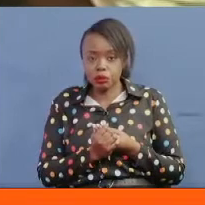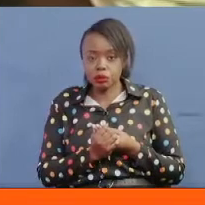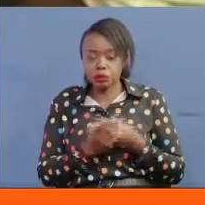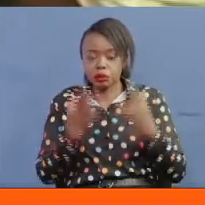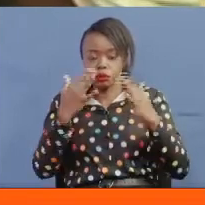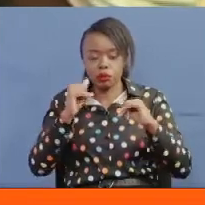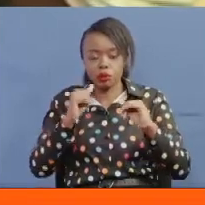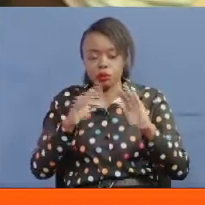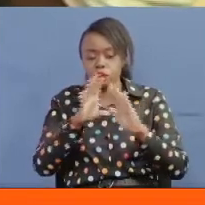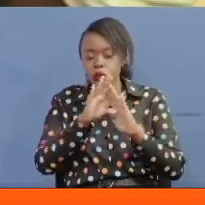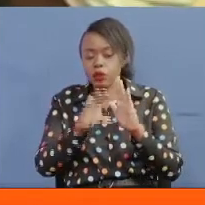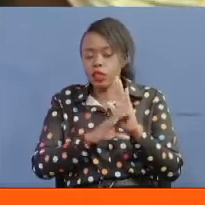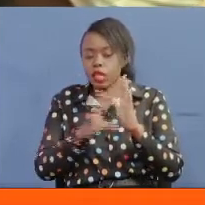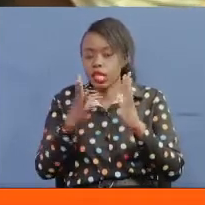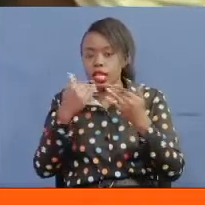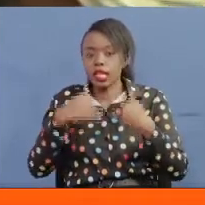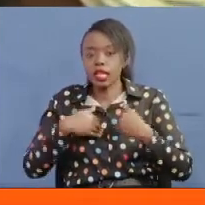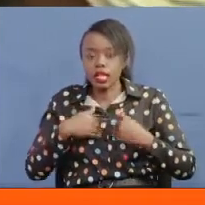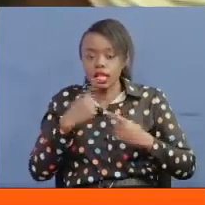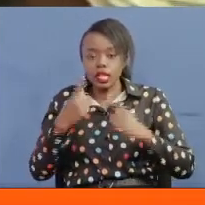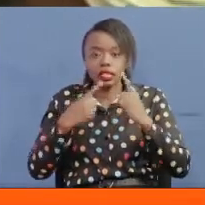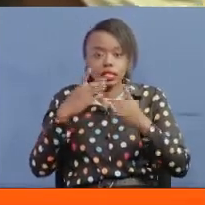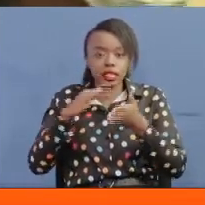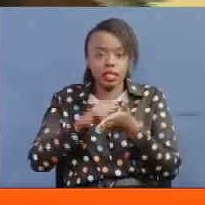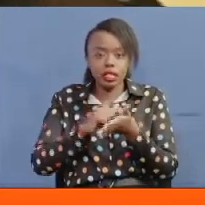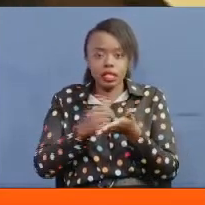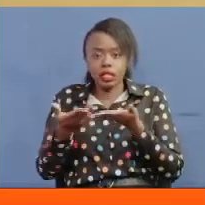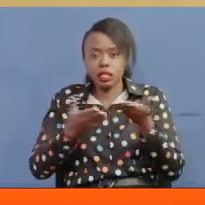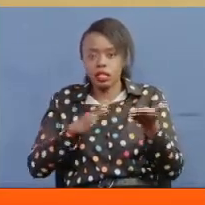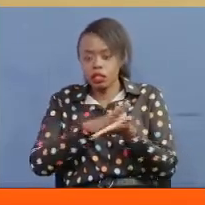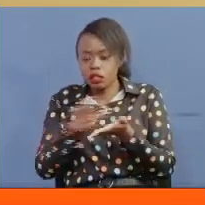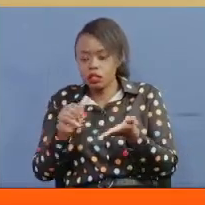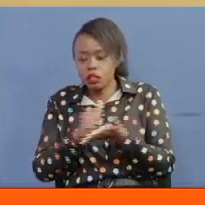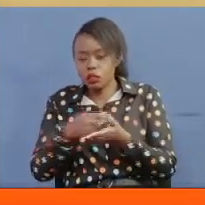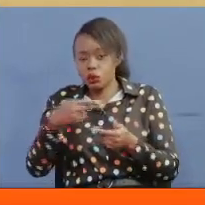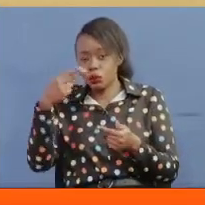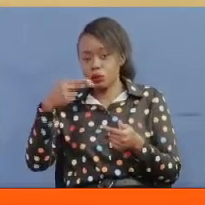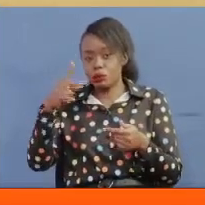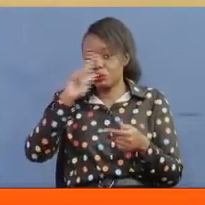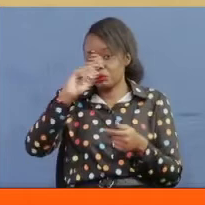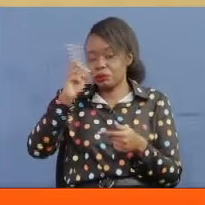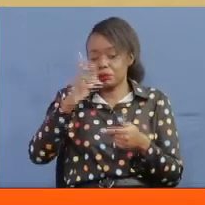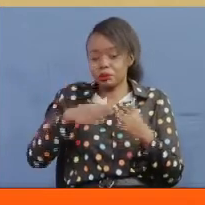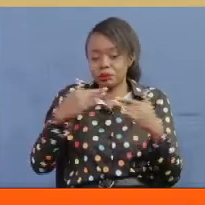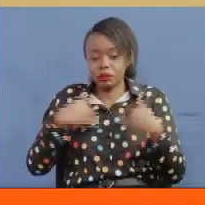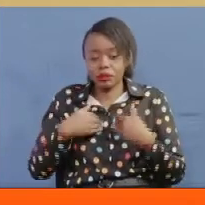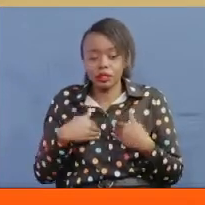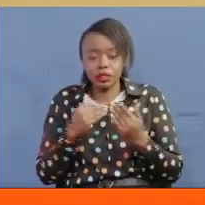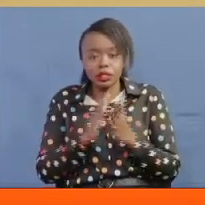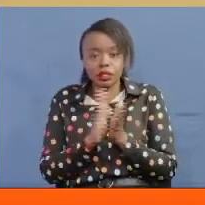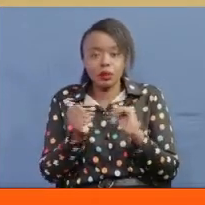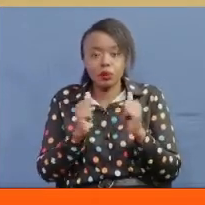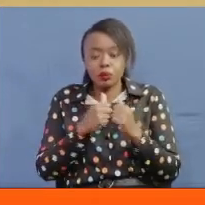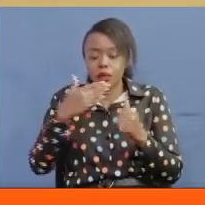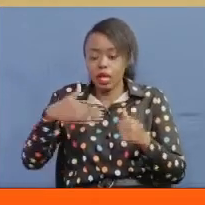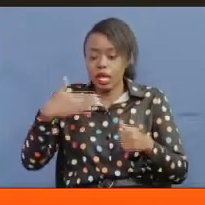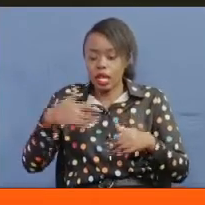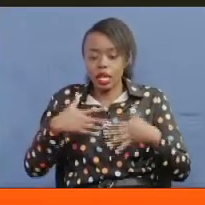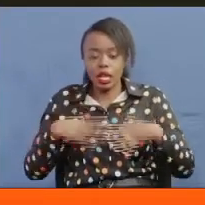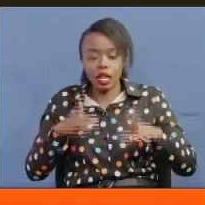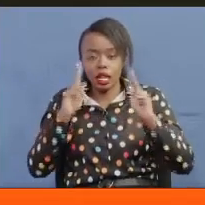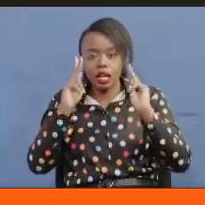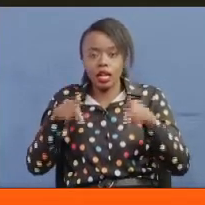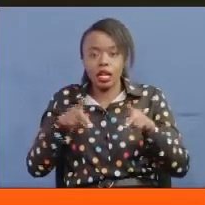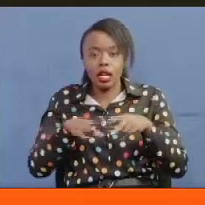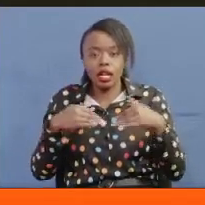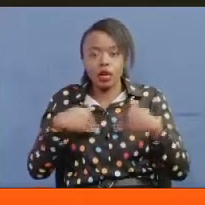Koti imeamuru sekretarieti ya masuala ya wakimbizi katika eneo la Upper Hill Nairobi kufanya tathmini ya kila mtuhumiwa na kubaini